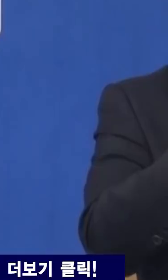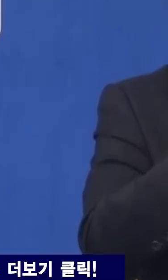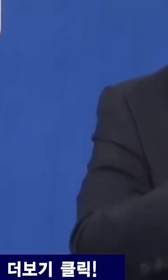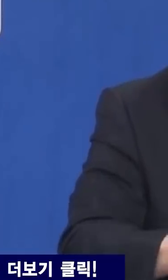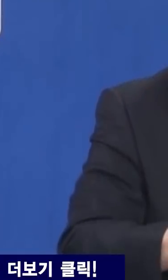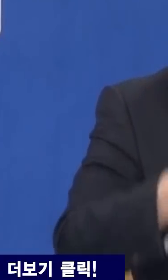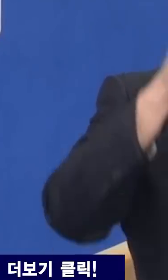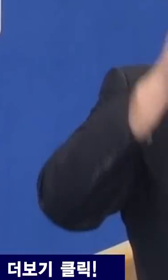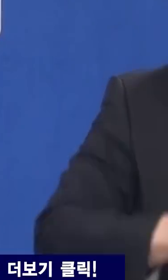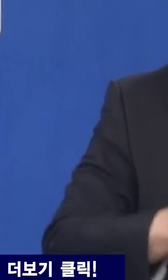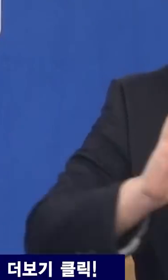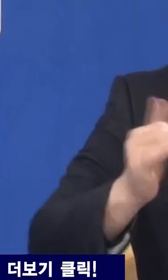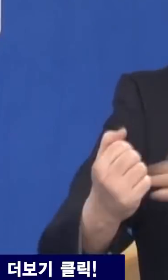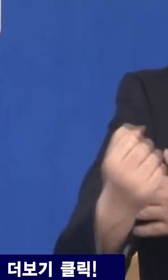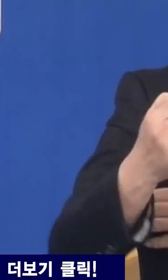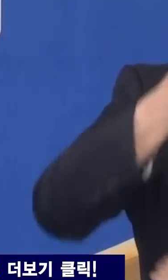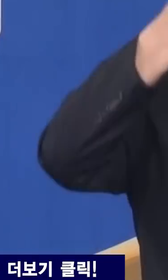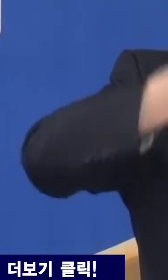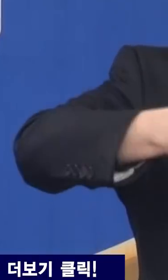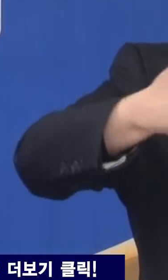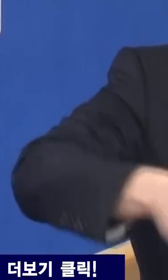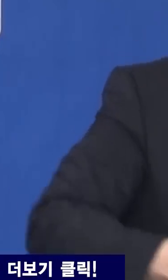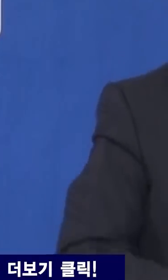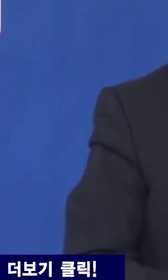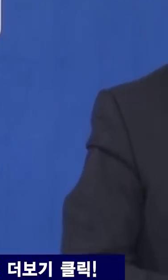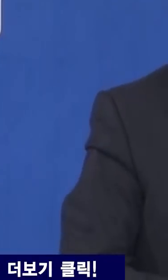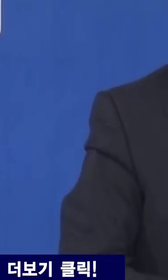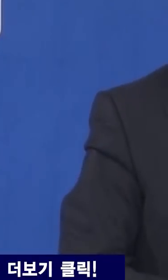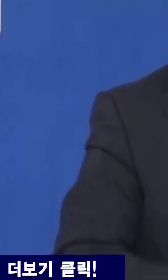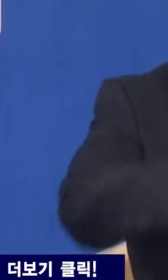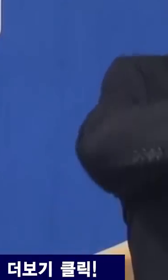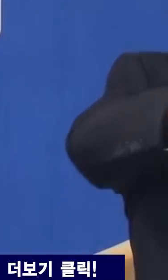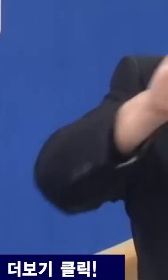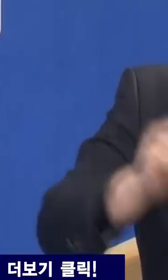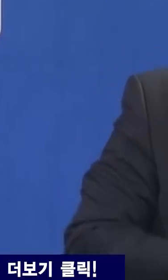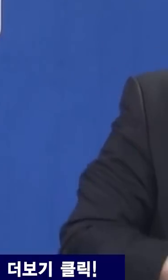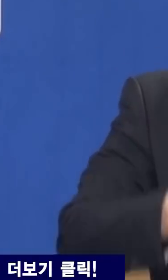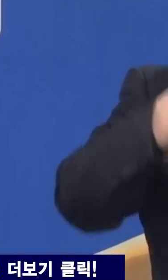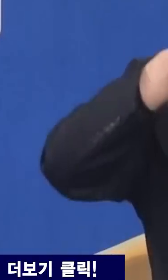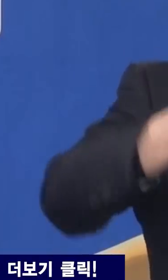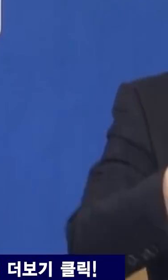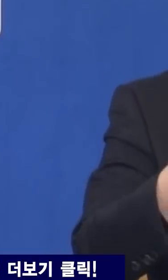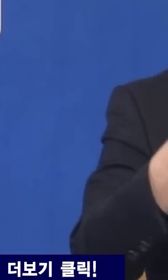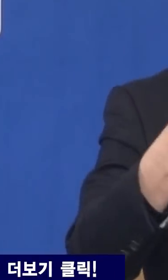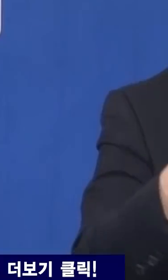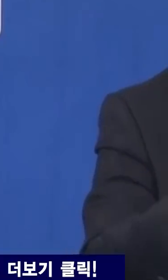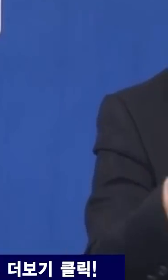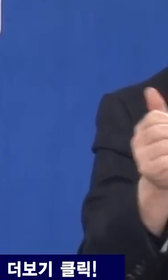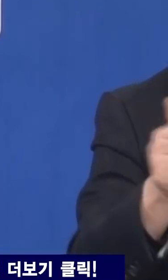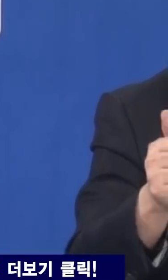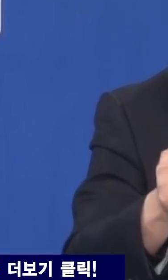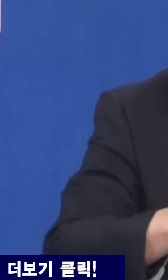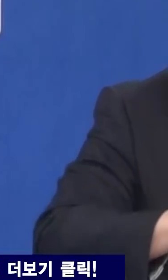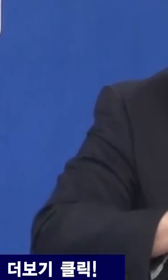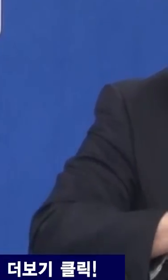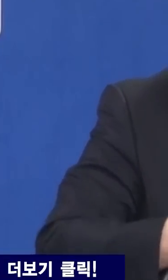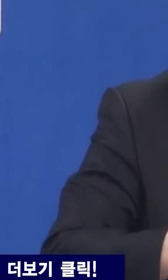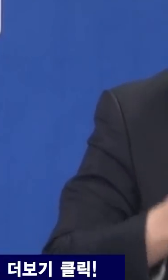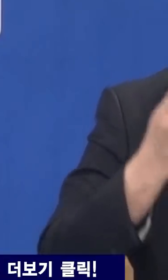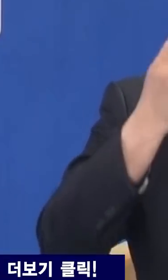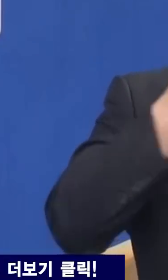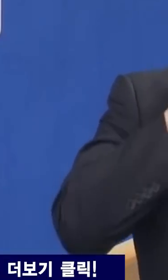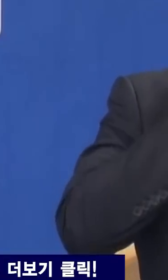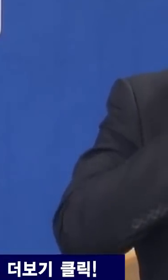국민의힘은 사죄하지 않고 있습니다. 도리어 원희룡 정책본부장은 궤변과 허위